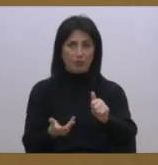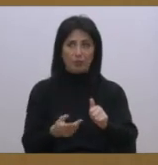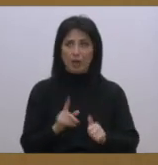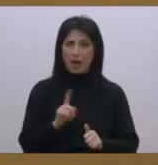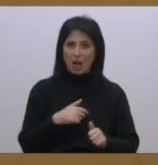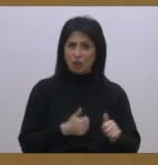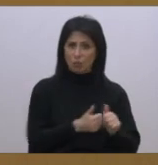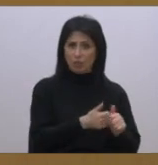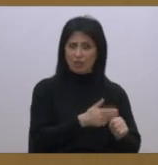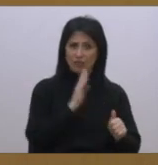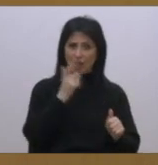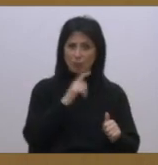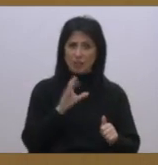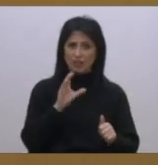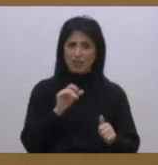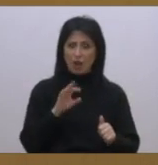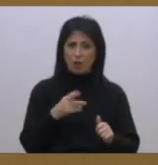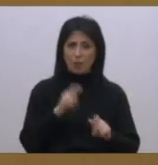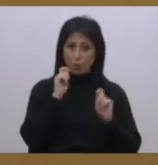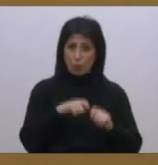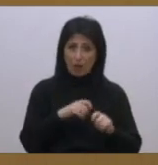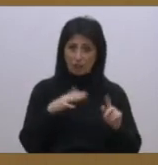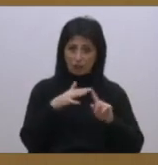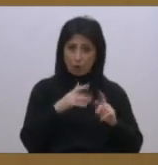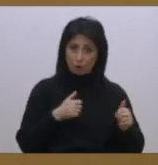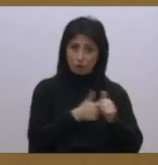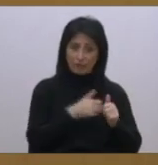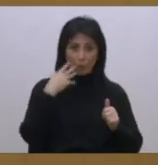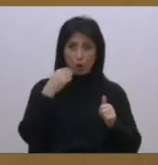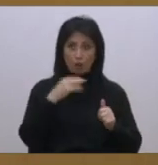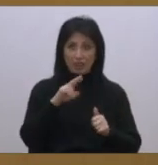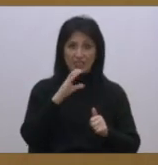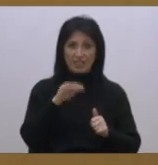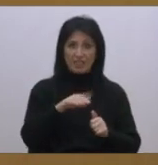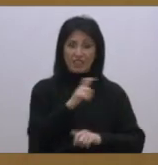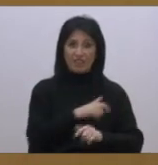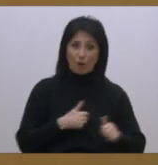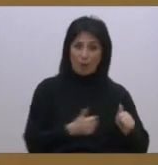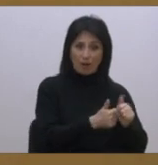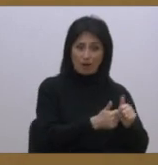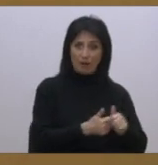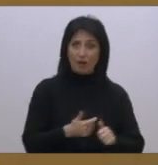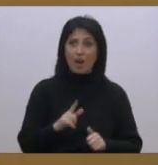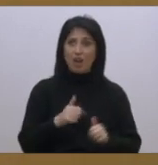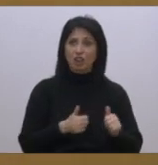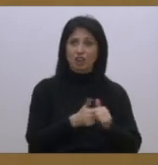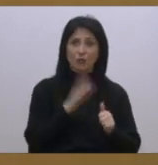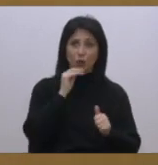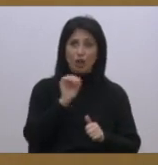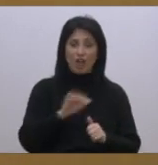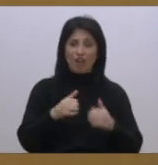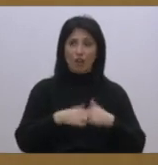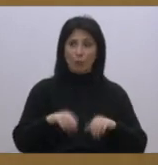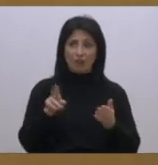უნდა დავეწიოთ, ქალბატონო სალომე, უკრაინას ომში დავეწიოთ თუ მოლდოვას დსთ-ს წევრობაში? თუ რაში უნდა დავეწიოთ, როდესაც